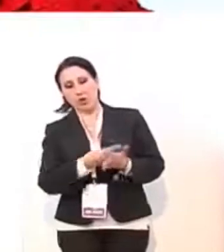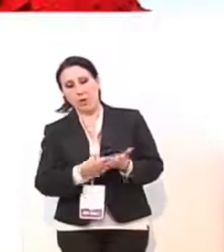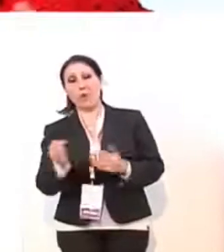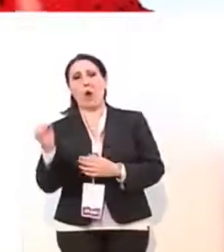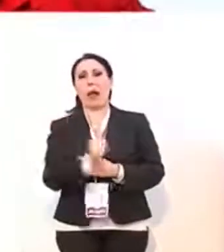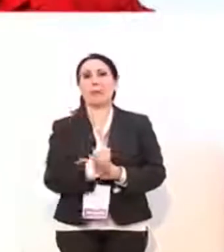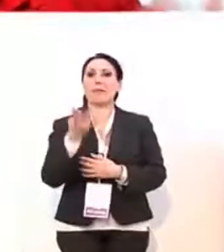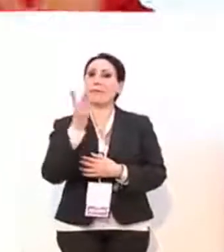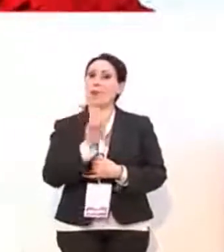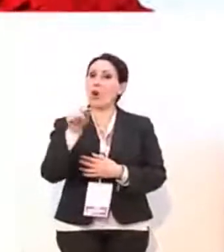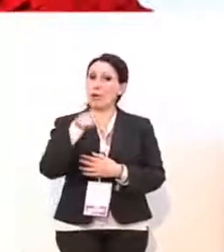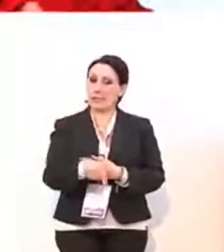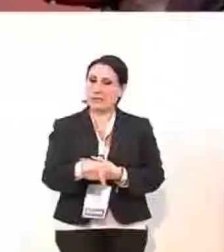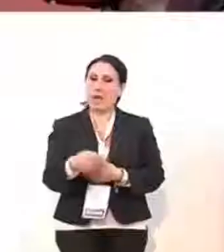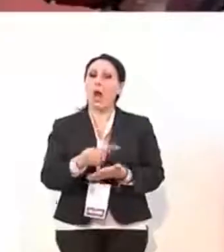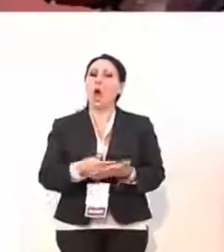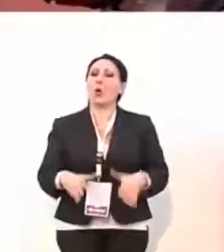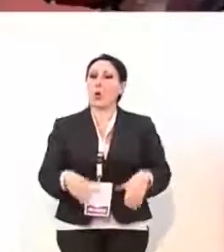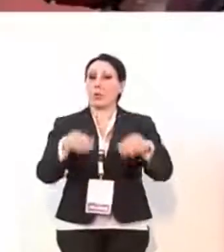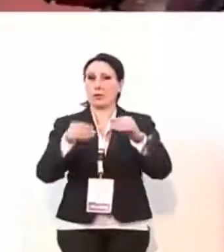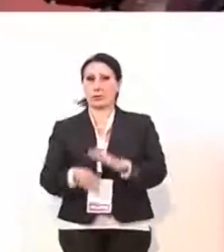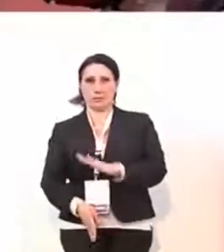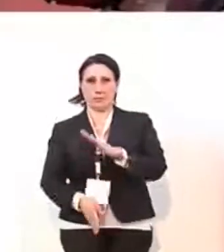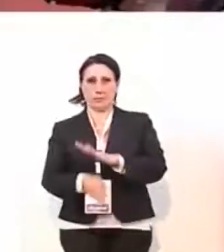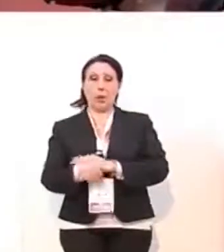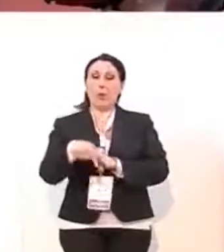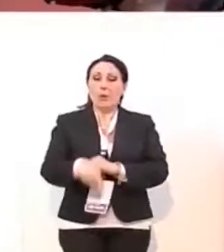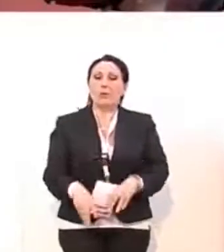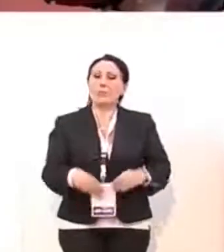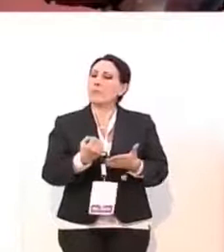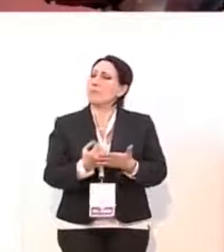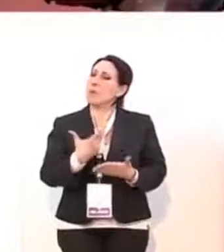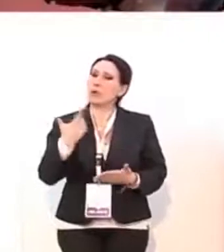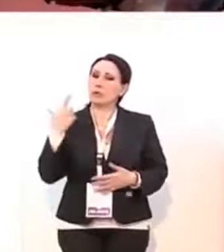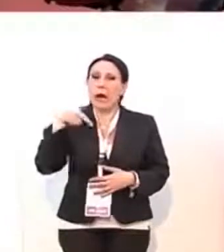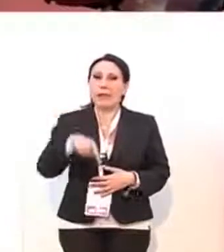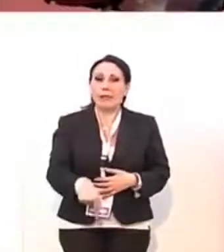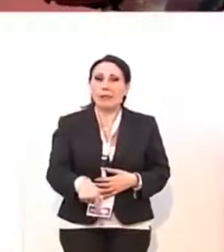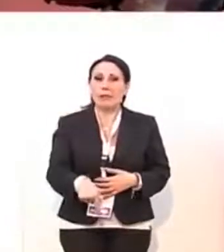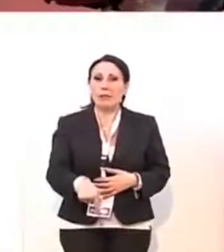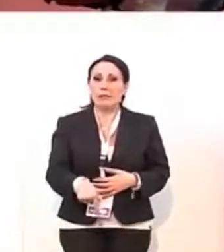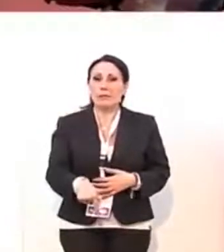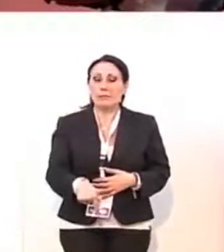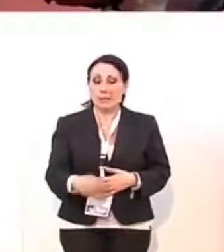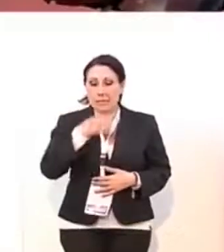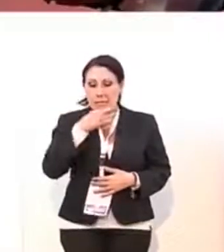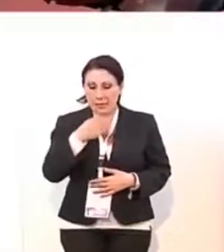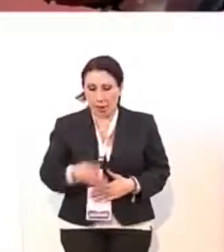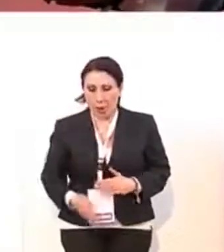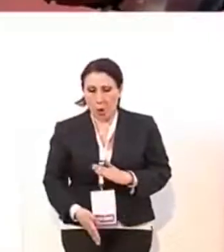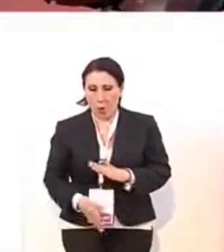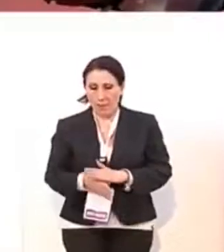no? Il piano che adesso dovrebbe uscire, è molto importante, perché si partiva da una situazione